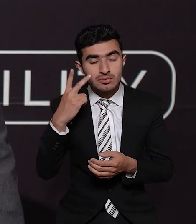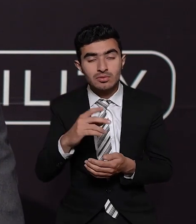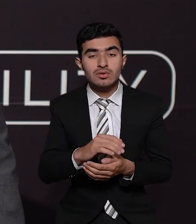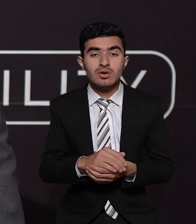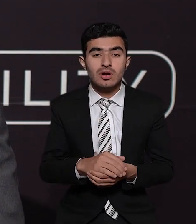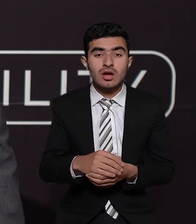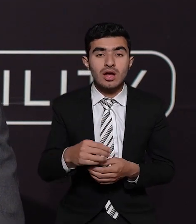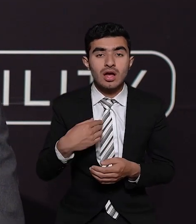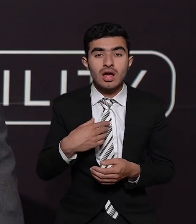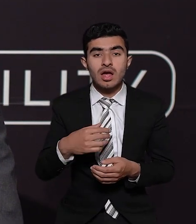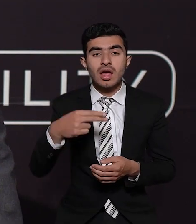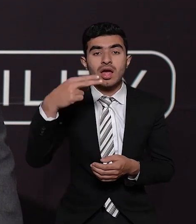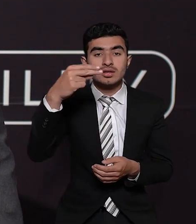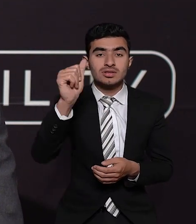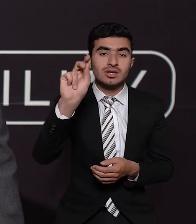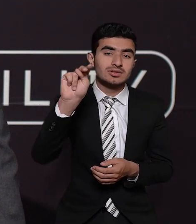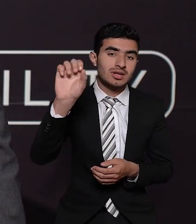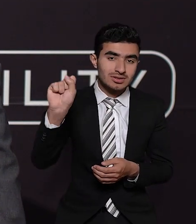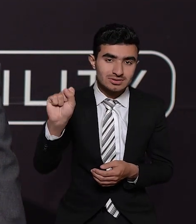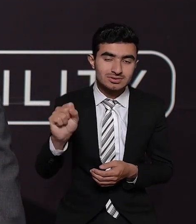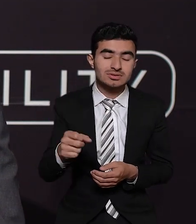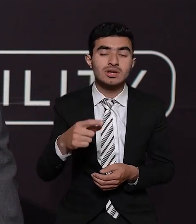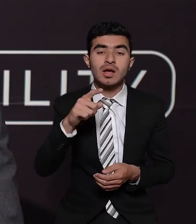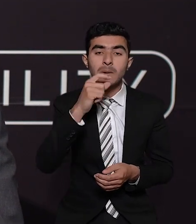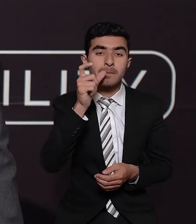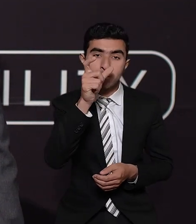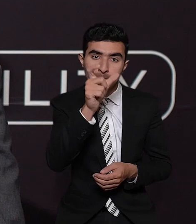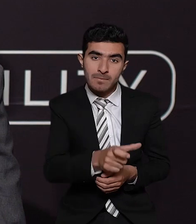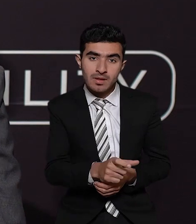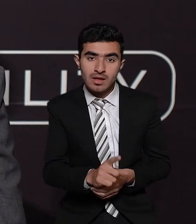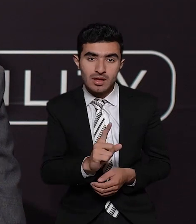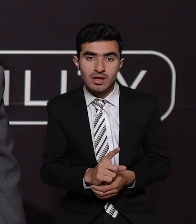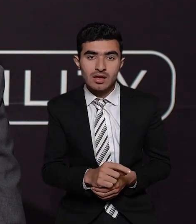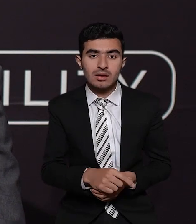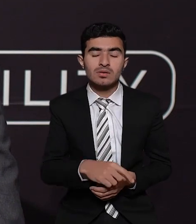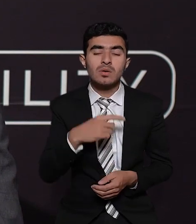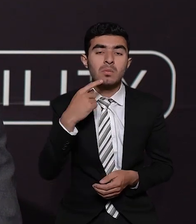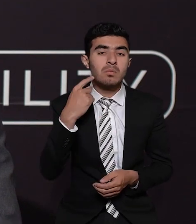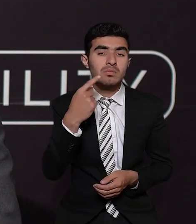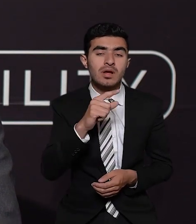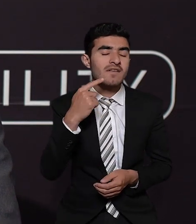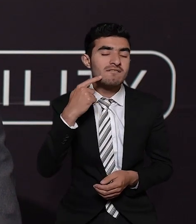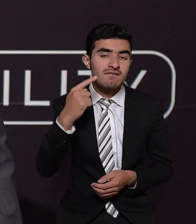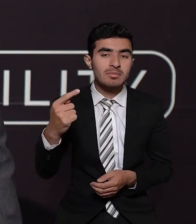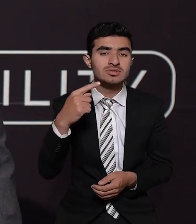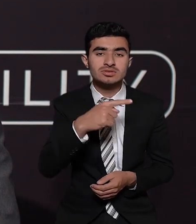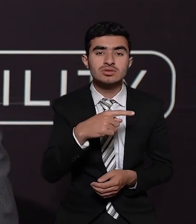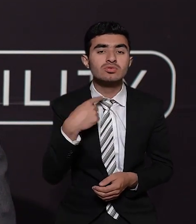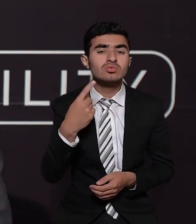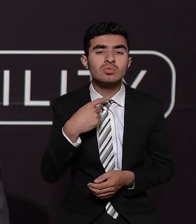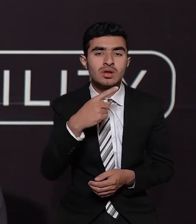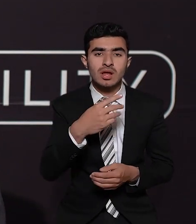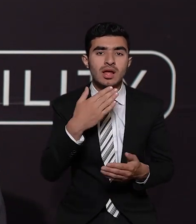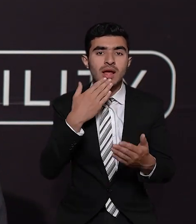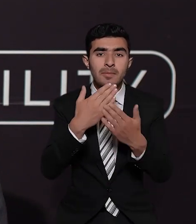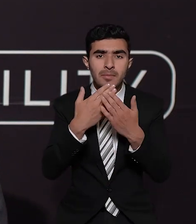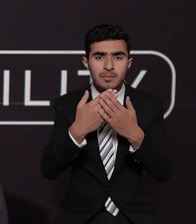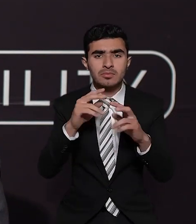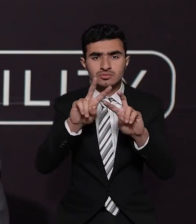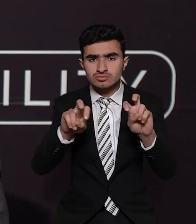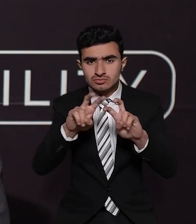ہم دیکھتے ہیں کہ ہینس سیے نے اس کے بارے میں کیا کہا۔ ہینس سیے، جس کو کہ فادر آف